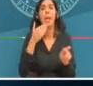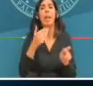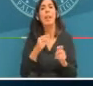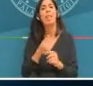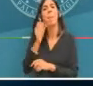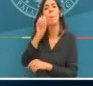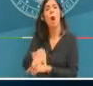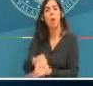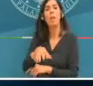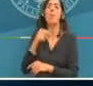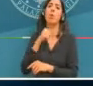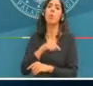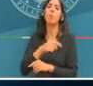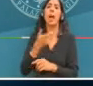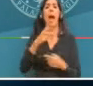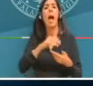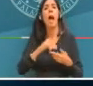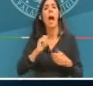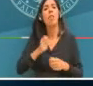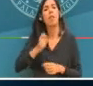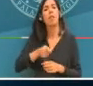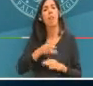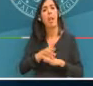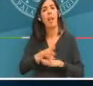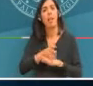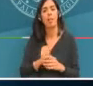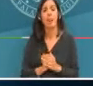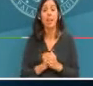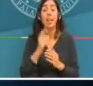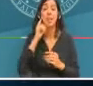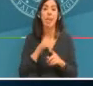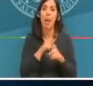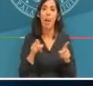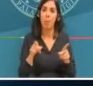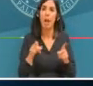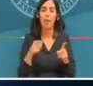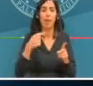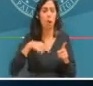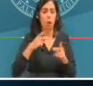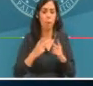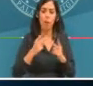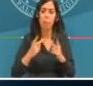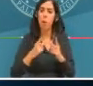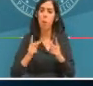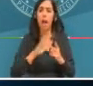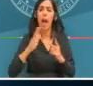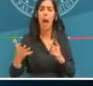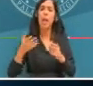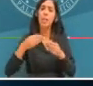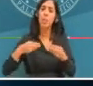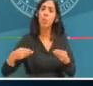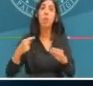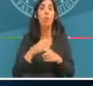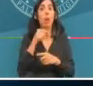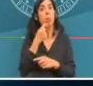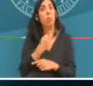particolarmente rapido particolarmente efficace e in particolare quindi arriveranno nuovi contributi a fondo perduto